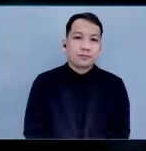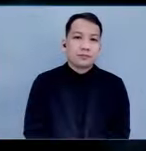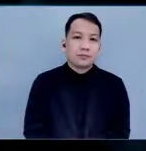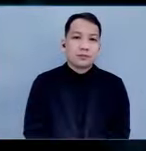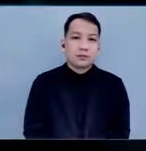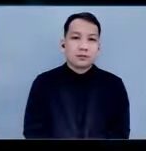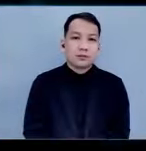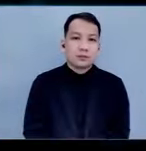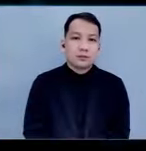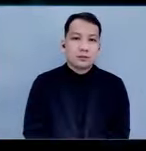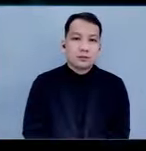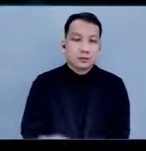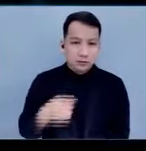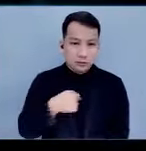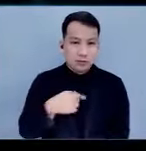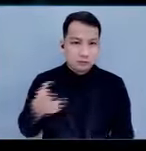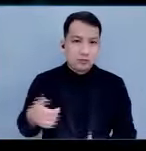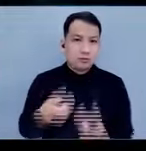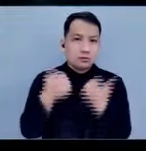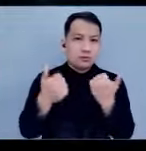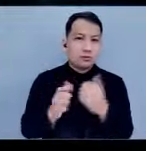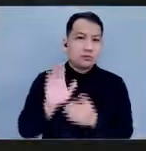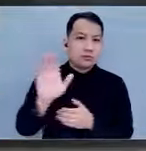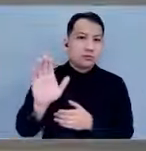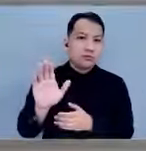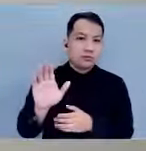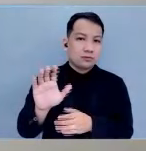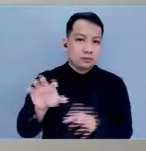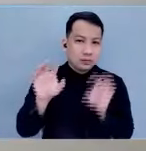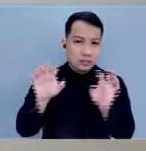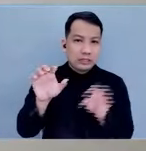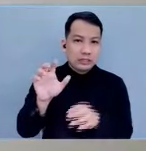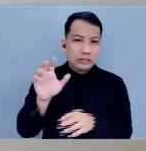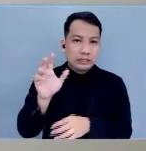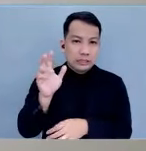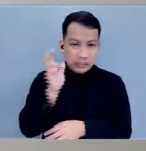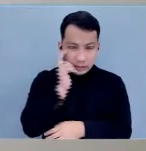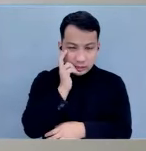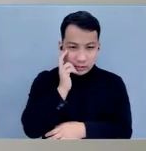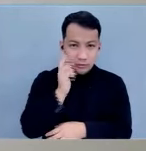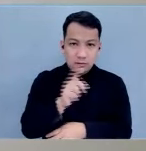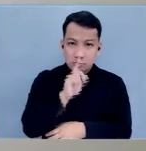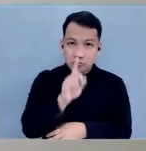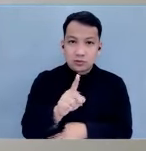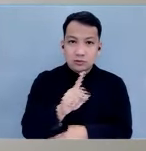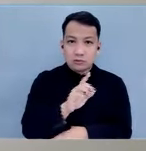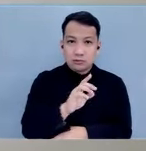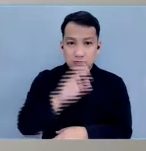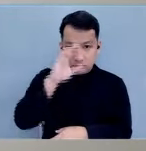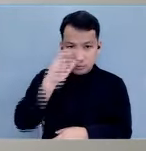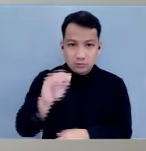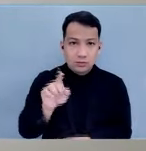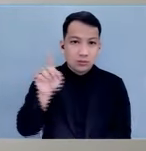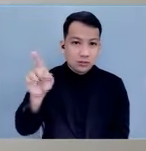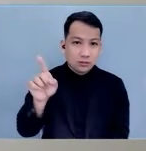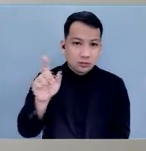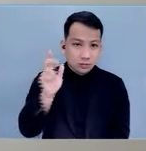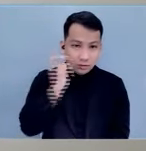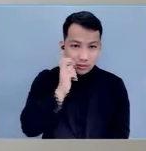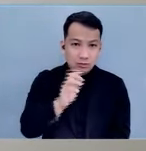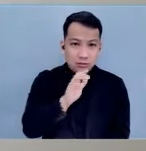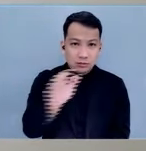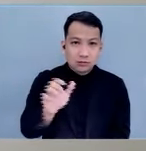Nalalabas at hahamunin ko talaga itong halimaw ng Davao. Kung tunay ka na lalaki gong, kung hindi ka